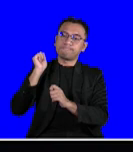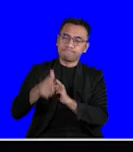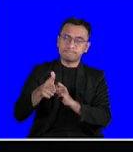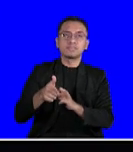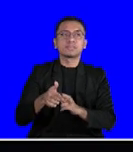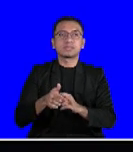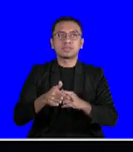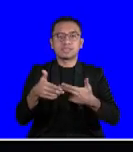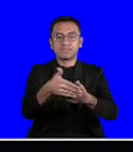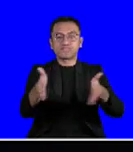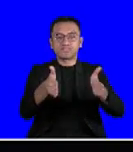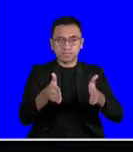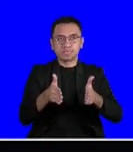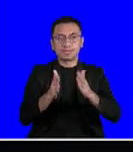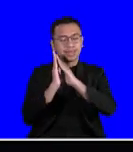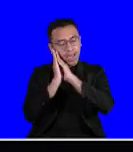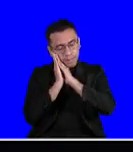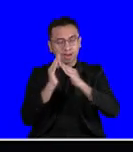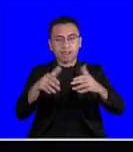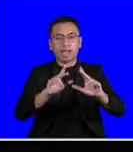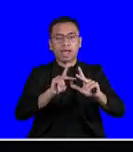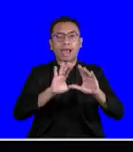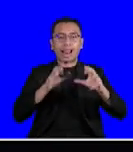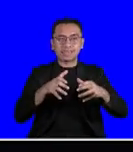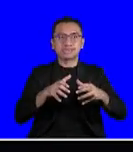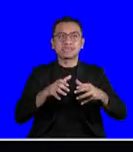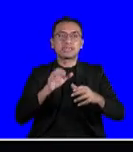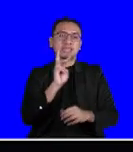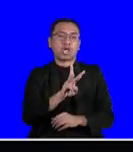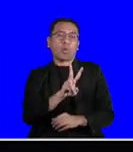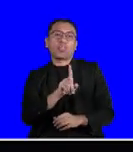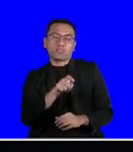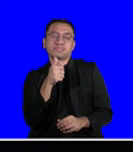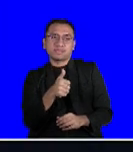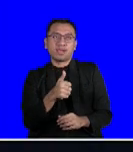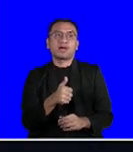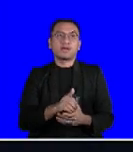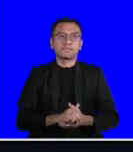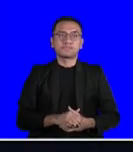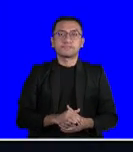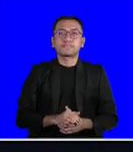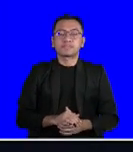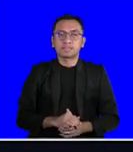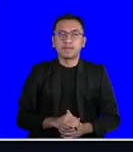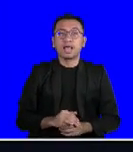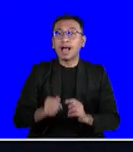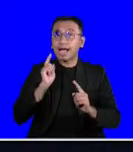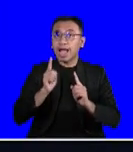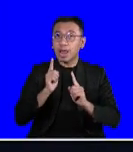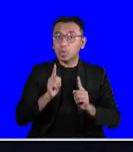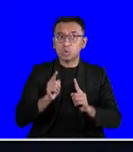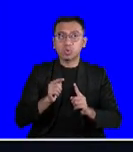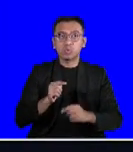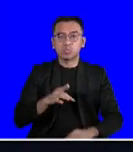tertera di dalam polis, yaitu yang diperjanjikan adalah di kelas yang Anda sudah sepakati itu tadi. Nah, ketika Anda